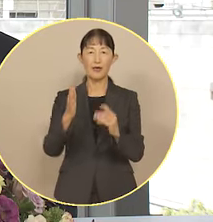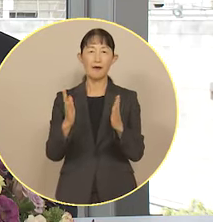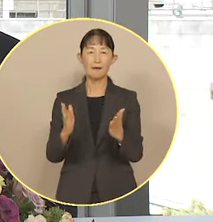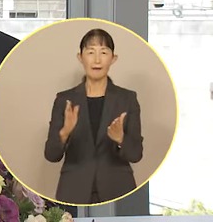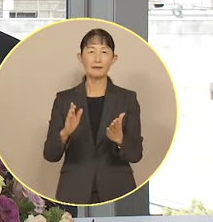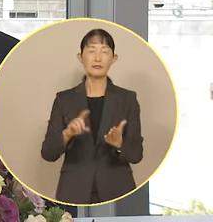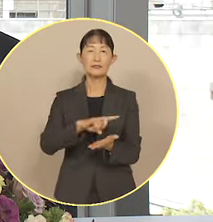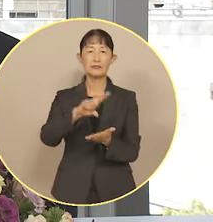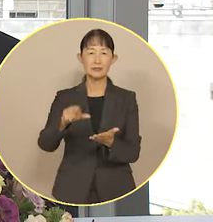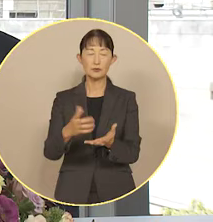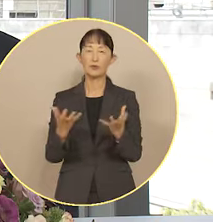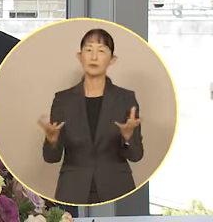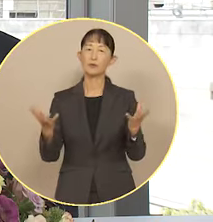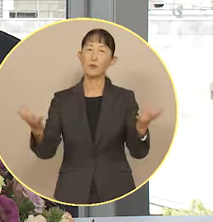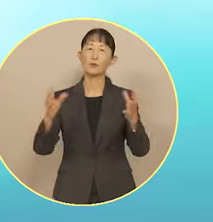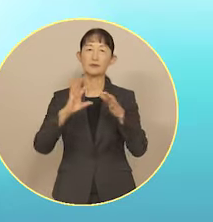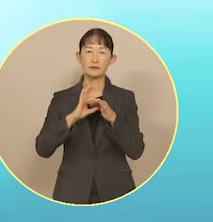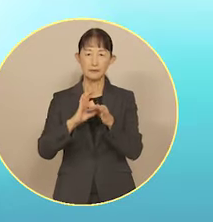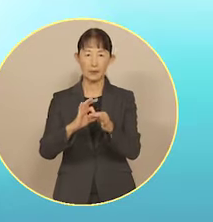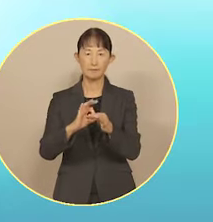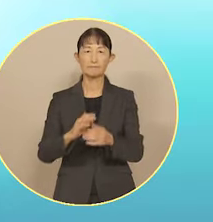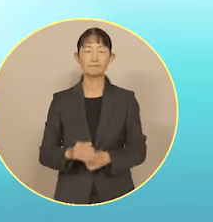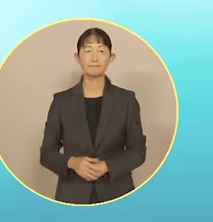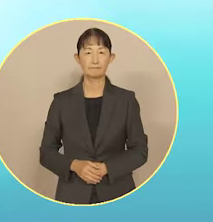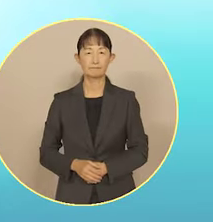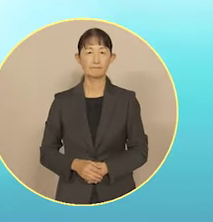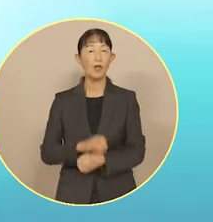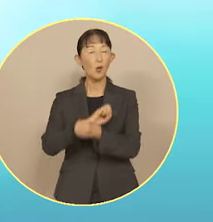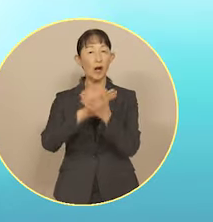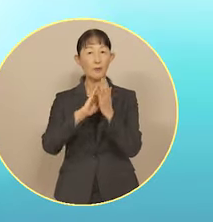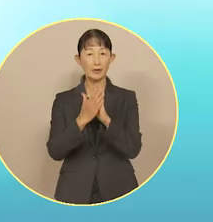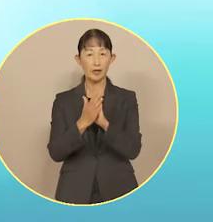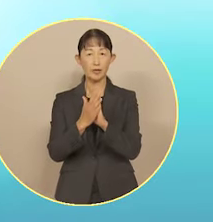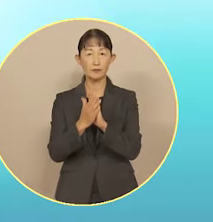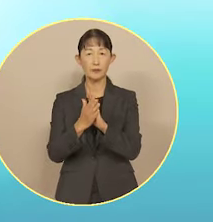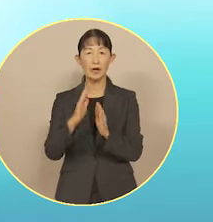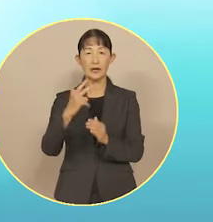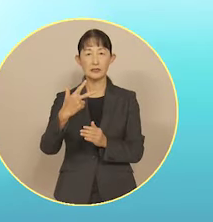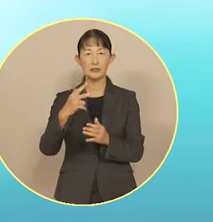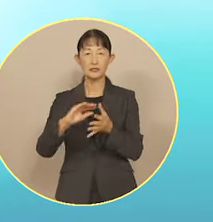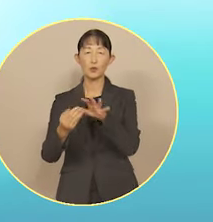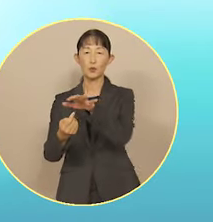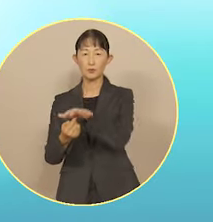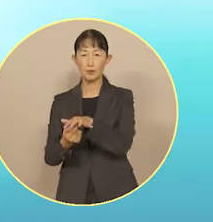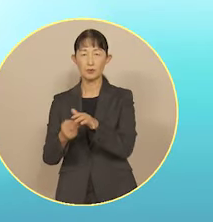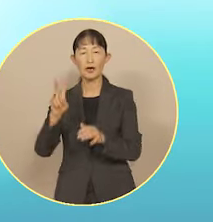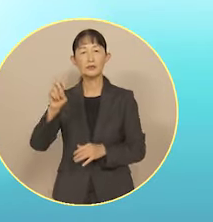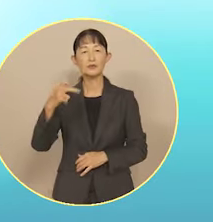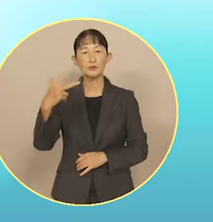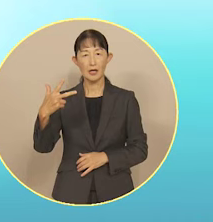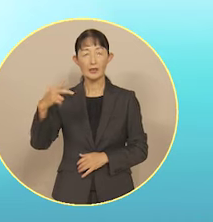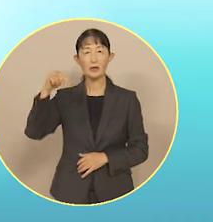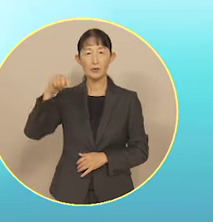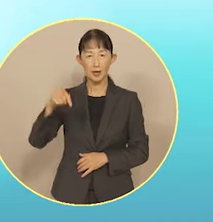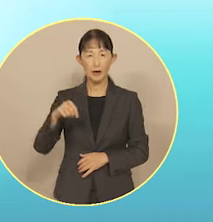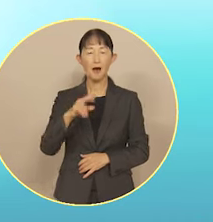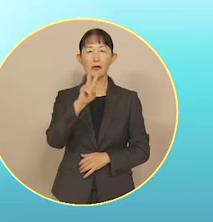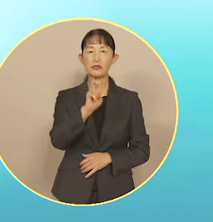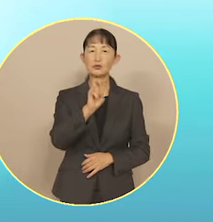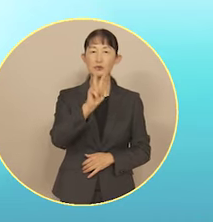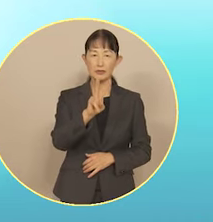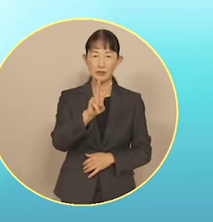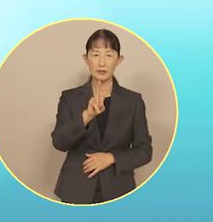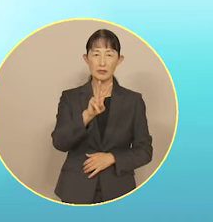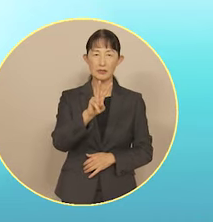の進行についてでありましたえ岡山県は27市町村あるんですけれどもそのうち22市